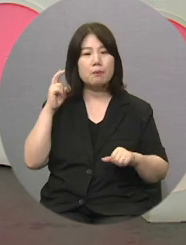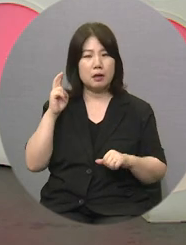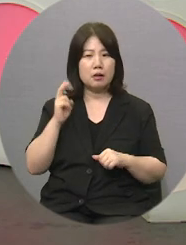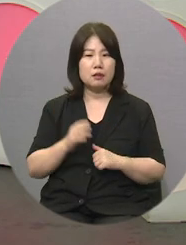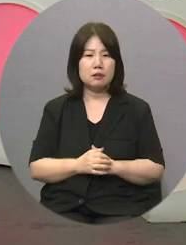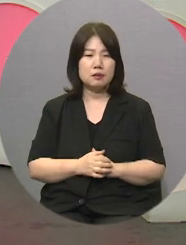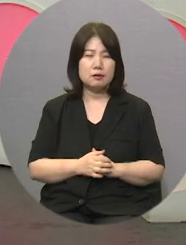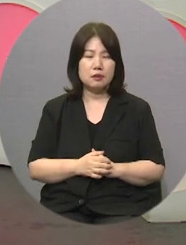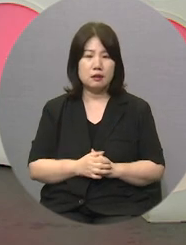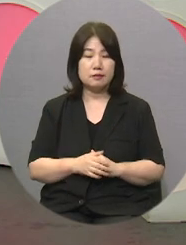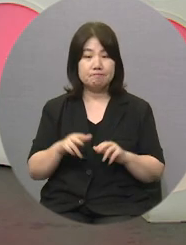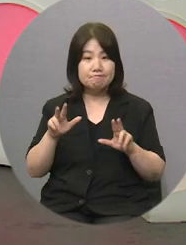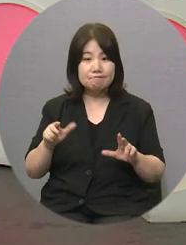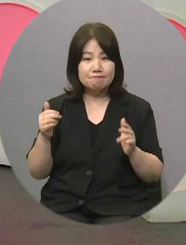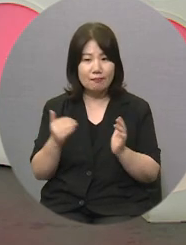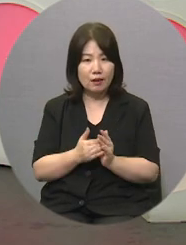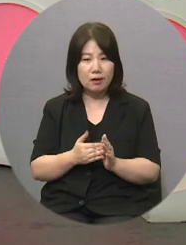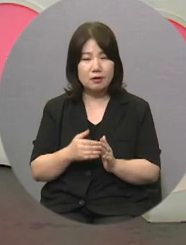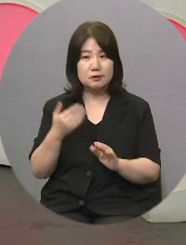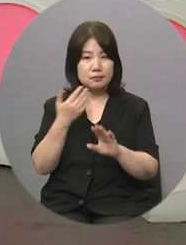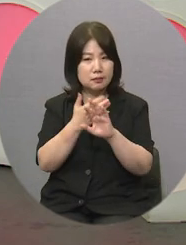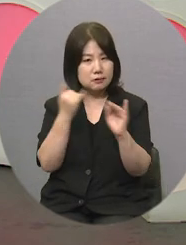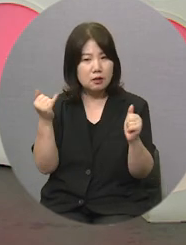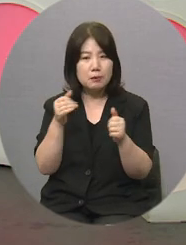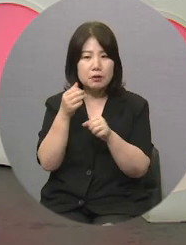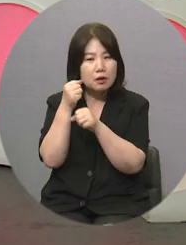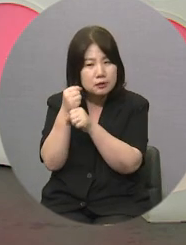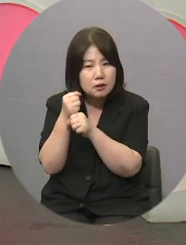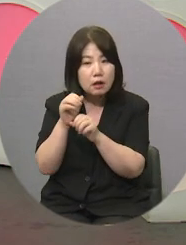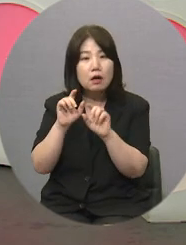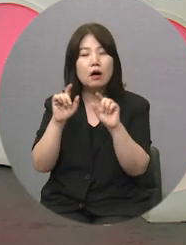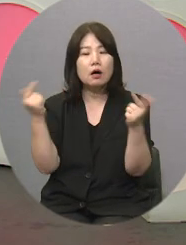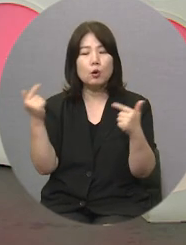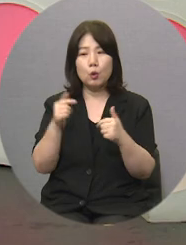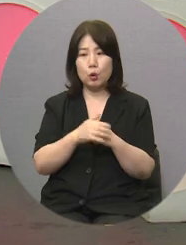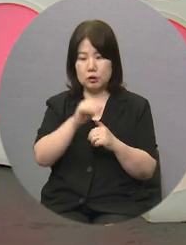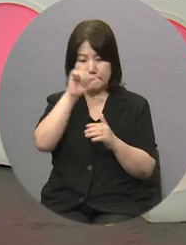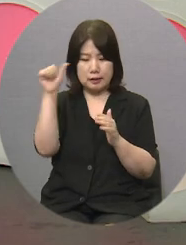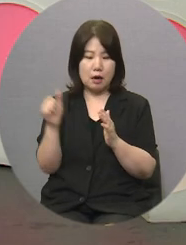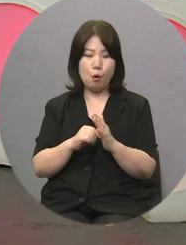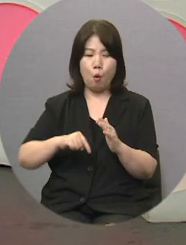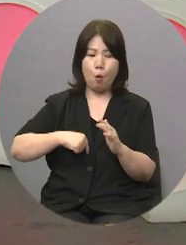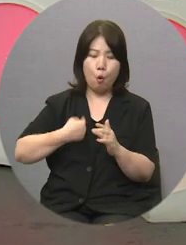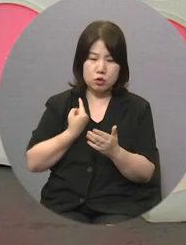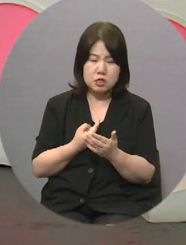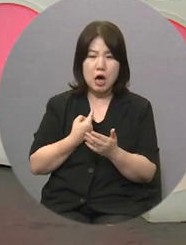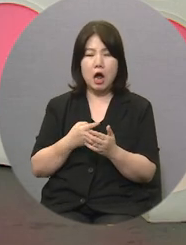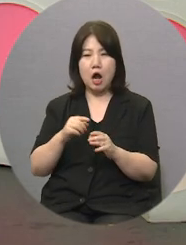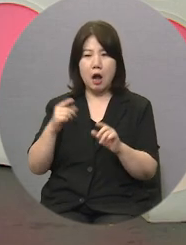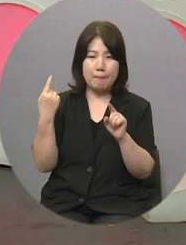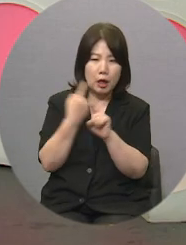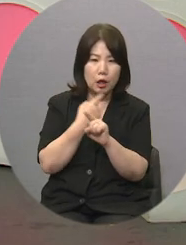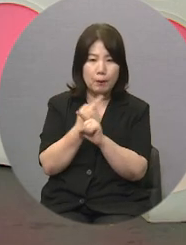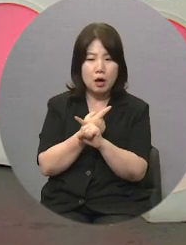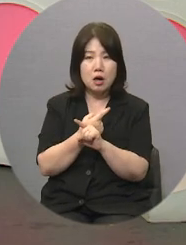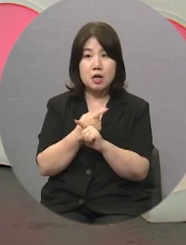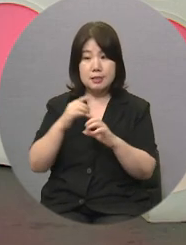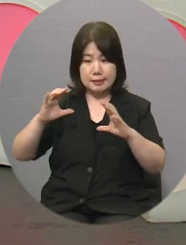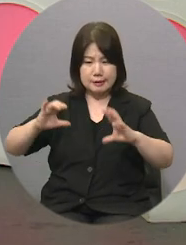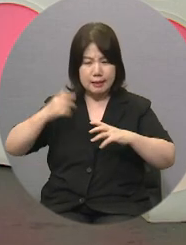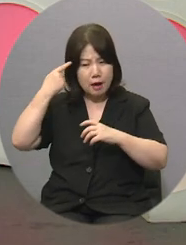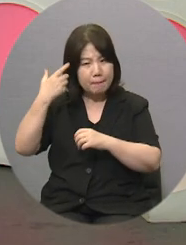생각합니다. 이제껏 남에게 의지하지 않고 삶을 혼자 개척했습니다. 세상의